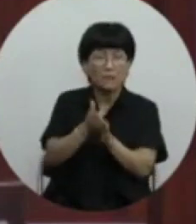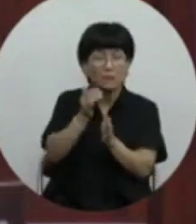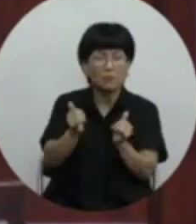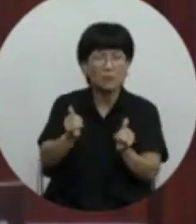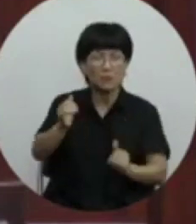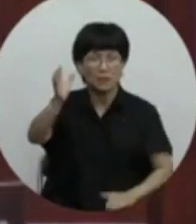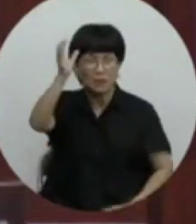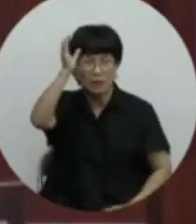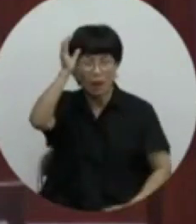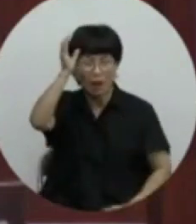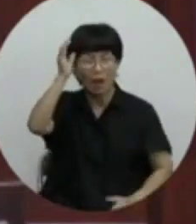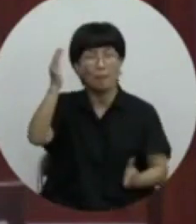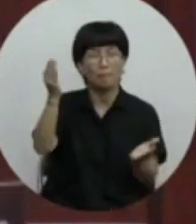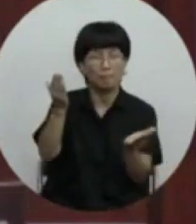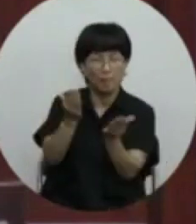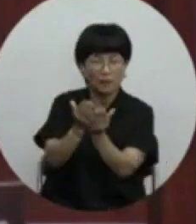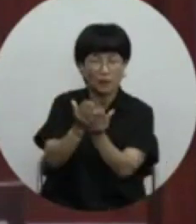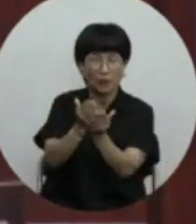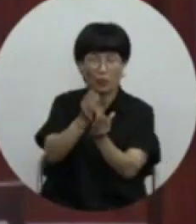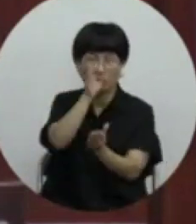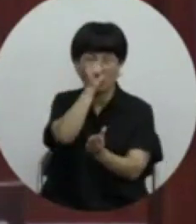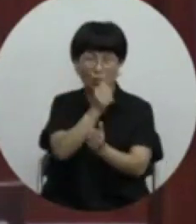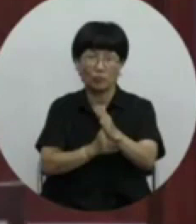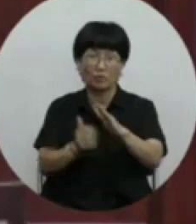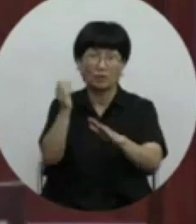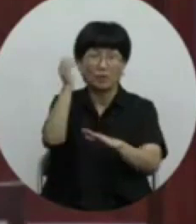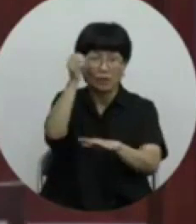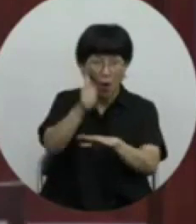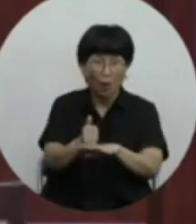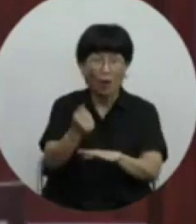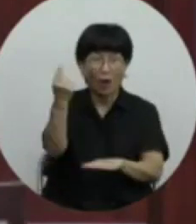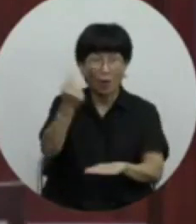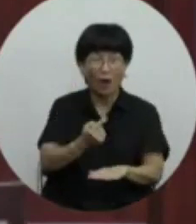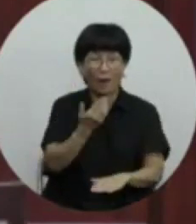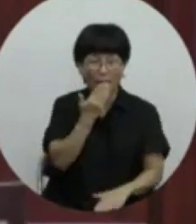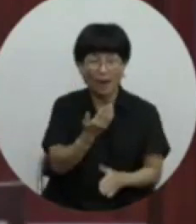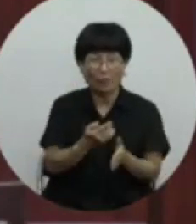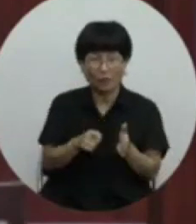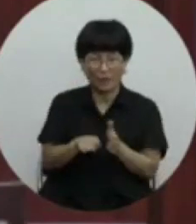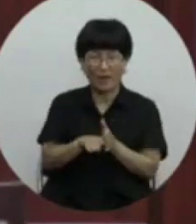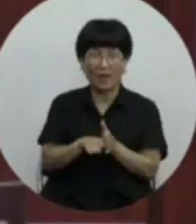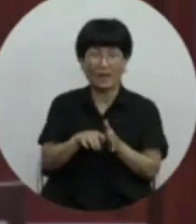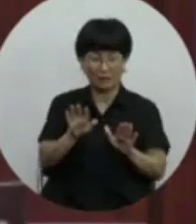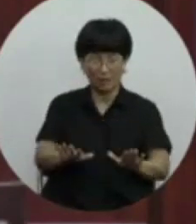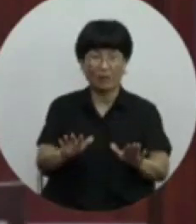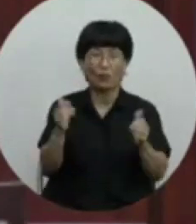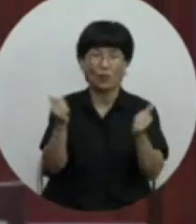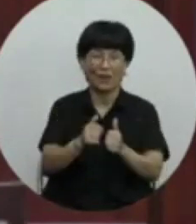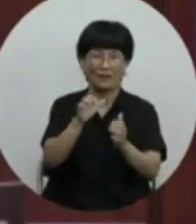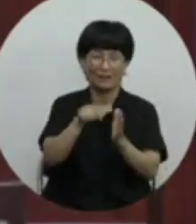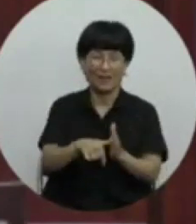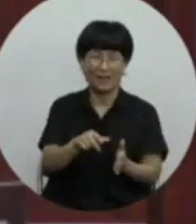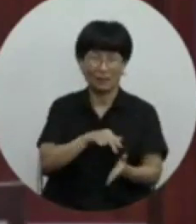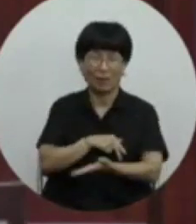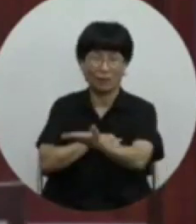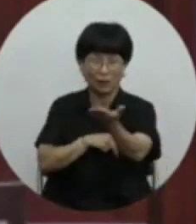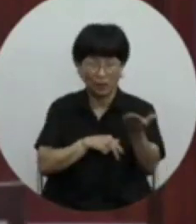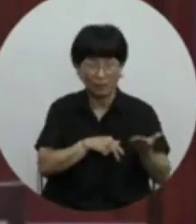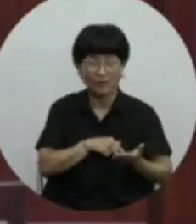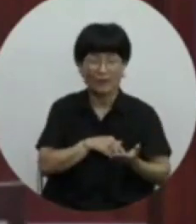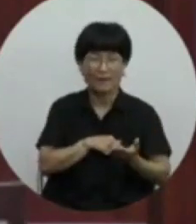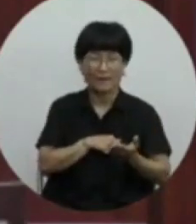적극 부응하여 좋은 결실을 맺을 수 있도록 이번 제67회 임시회에서 위원님들이 심도 있는